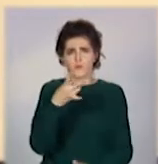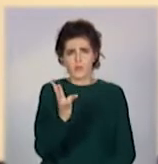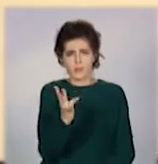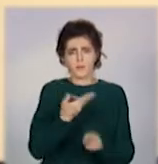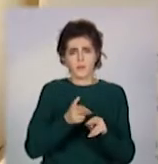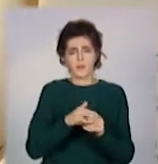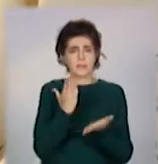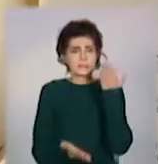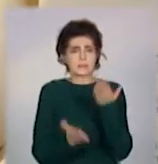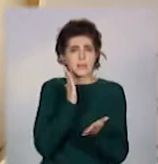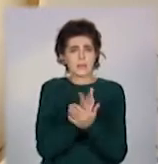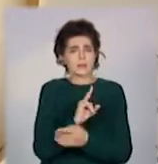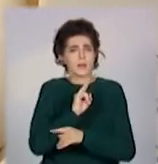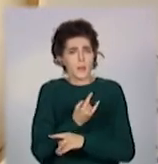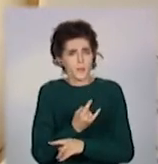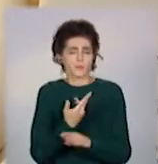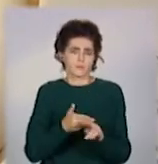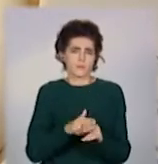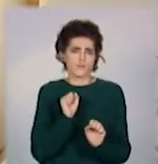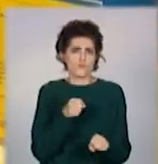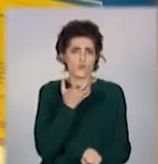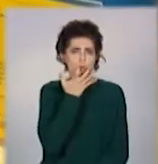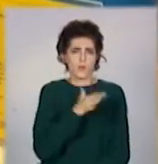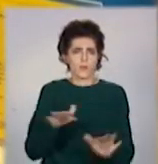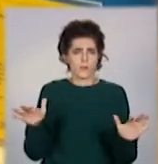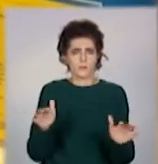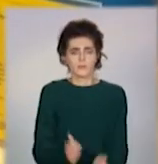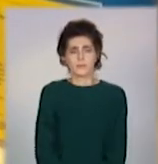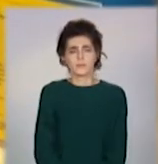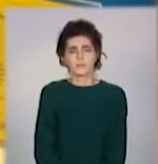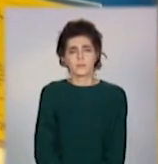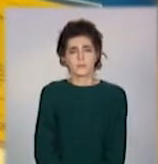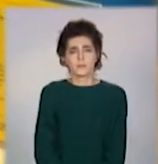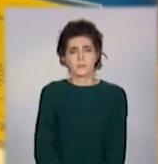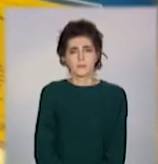коли в домі маленька дитина. Ольга Григор'ян, Сергій Чакригін, телеканал Донбас.